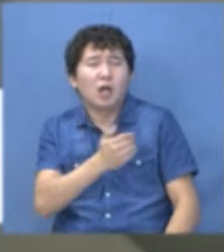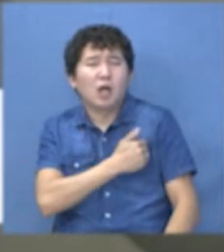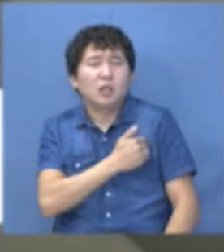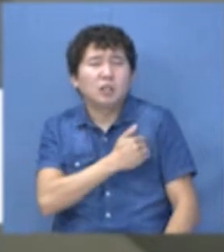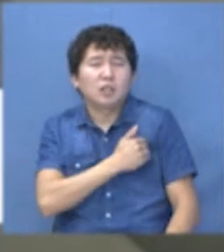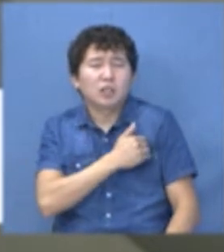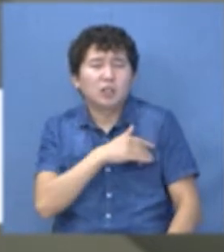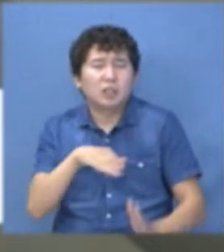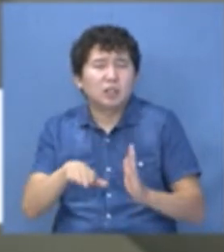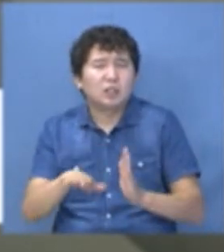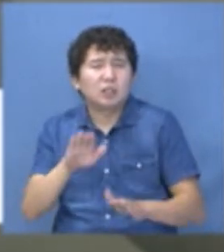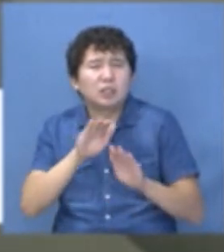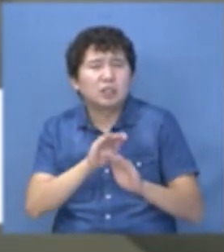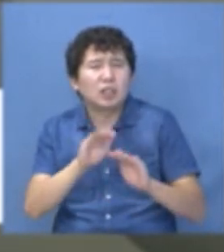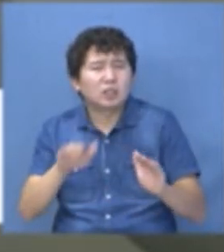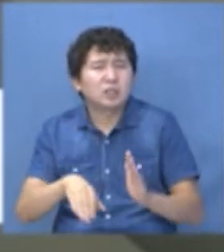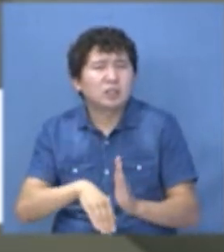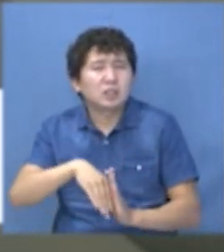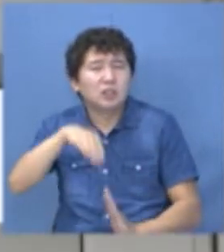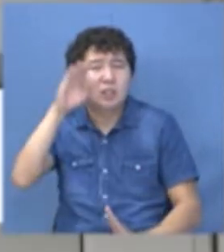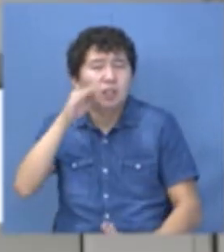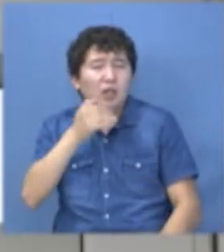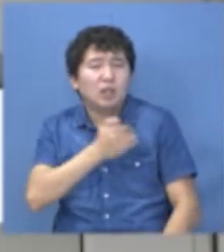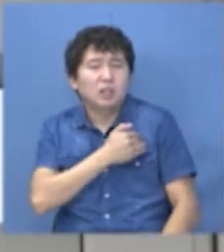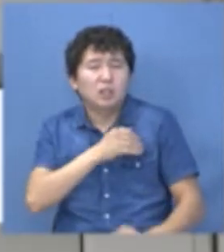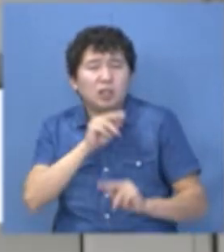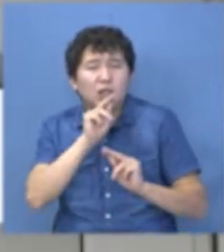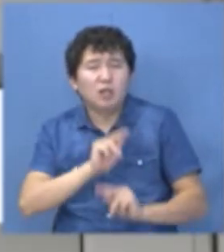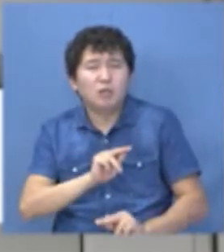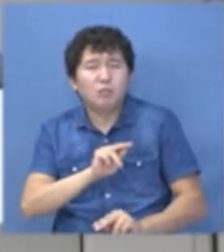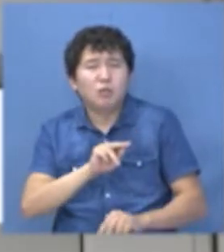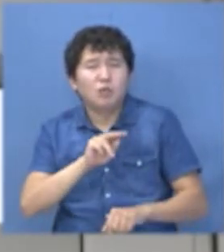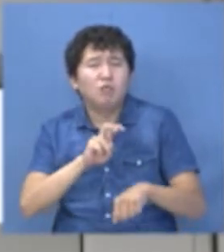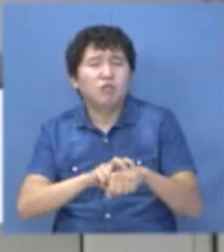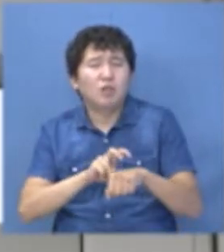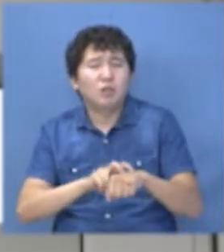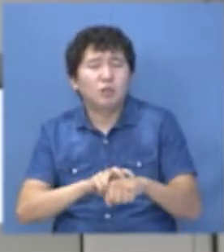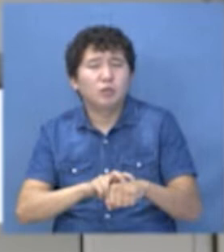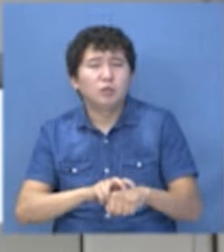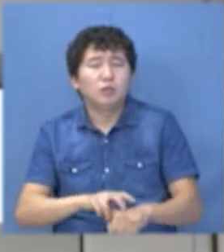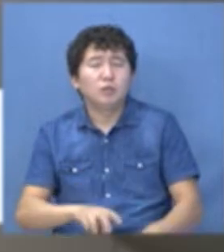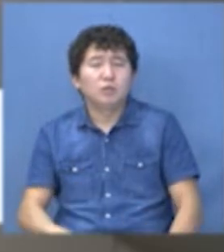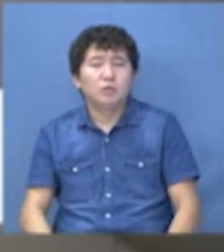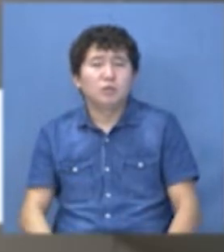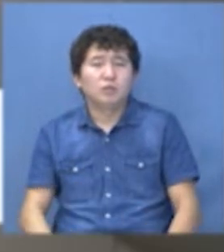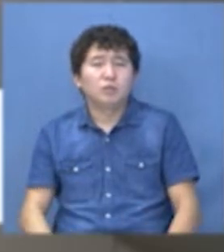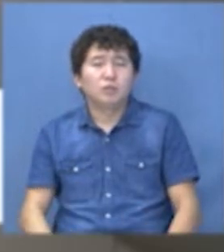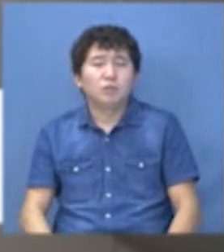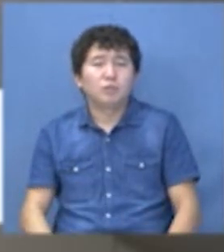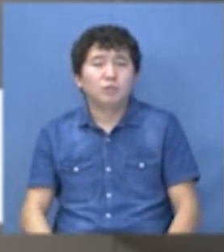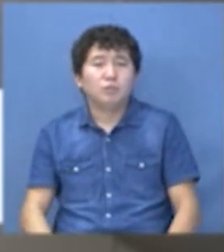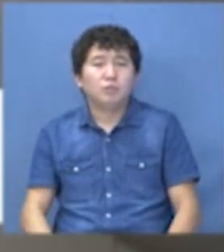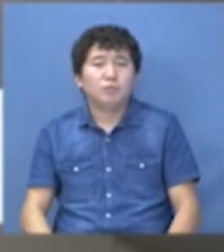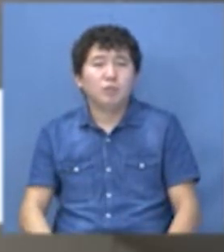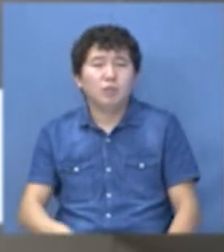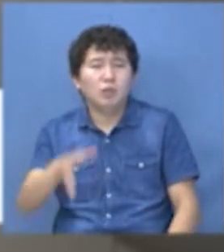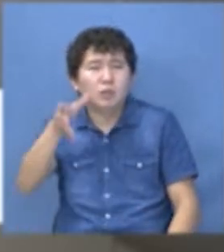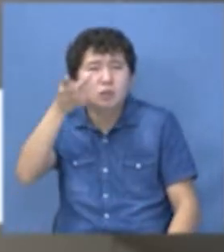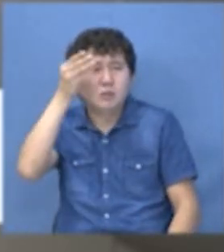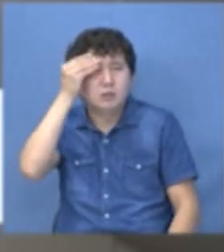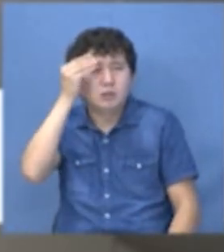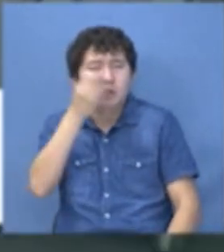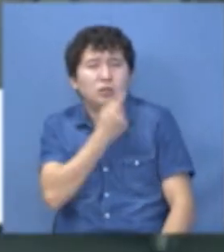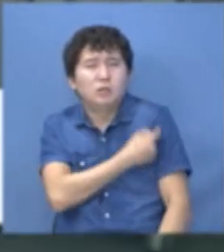Женщина знала, что это далеко не то дело, которому можно обучиться быстро. Порой на то, чтобы освоить профессию медика, уходит